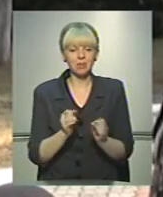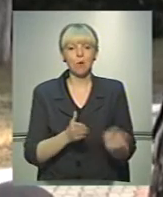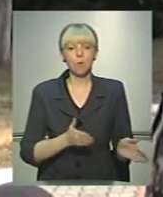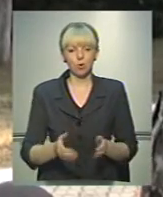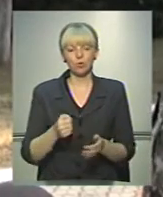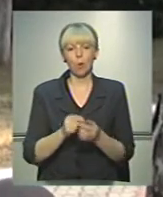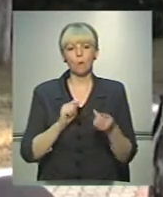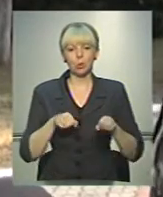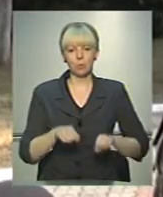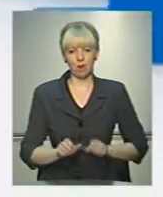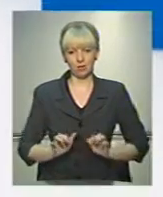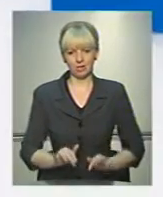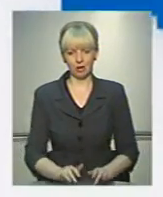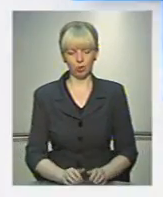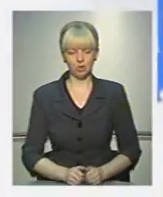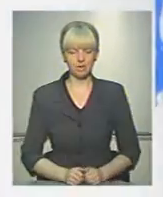підготовку до протиправної діяльності.